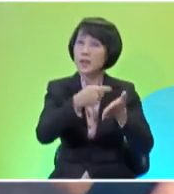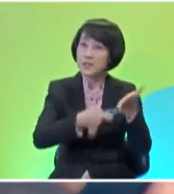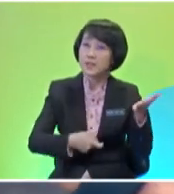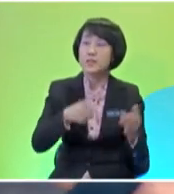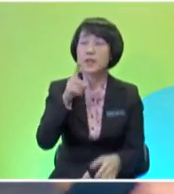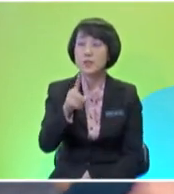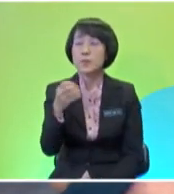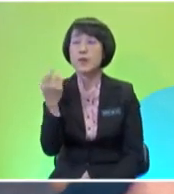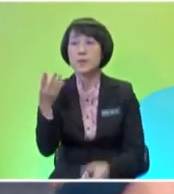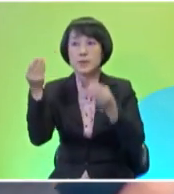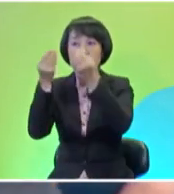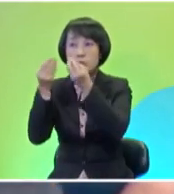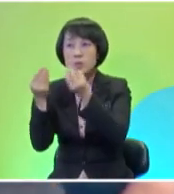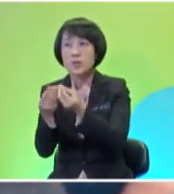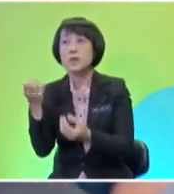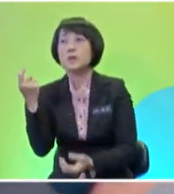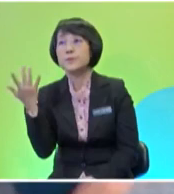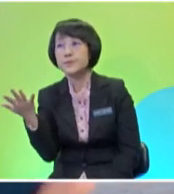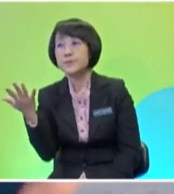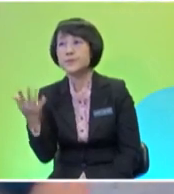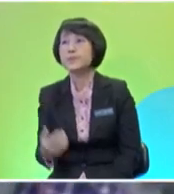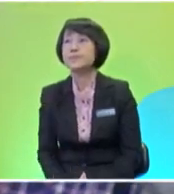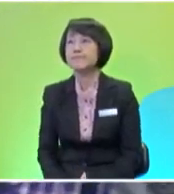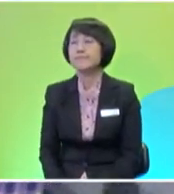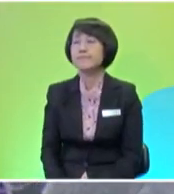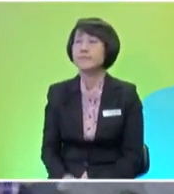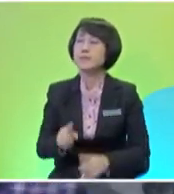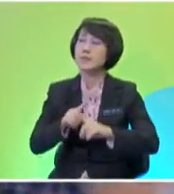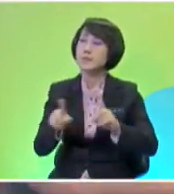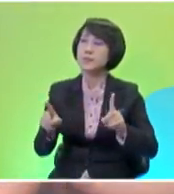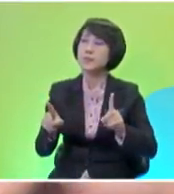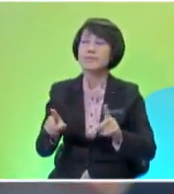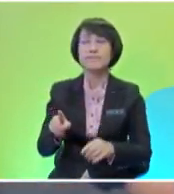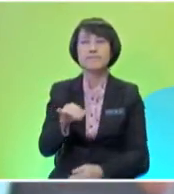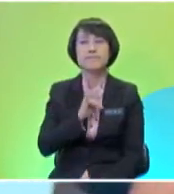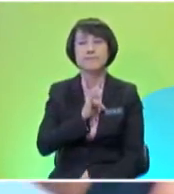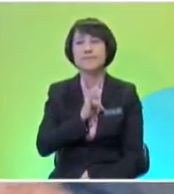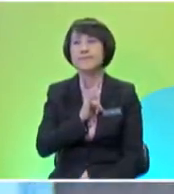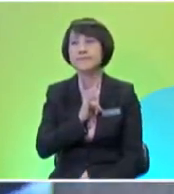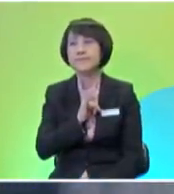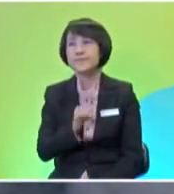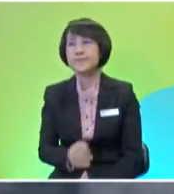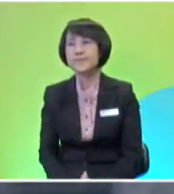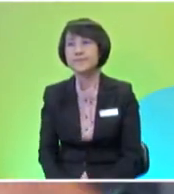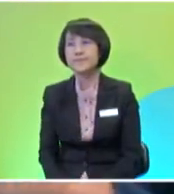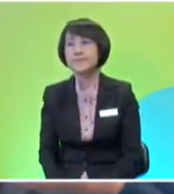kuantiti berapa, jumlah berapa. Ini contohlah. Cikgu. Ya. Tapi sekarang ni Irfan nampak sesuatu. Okey. Di mana